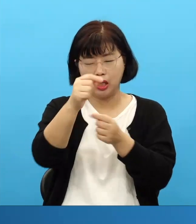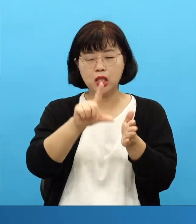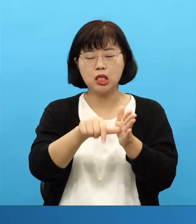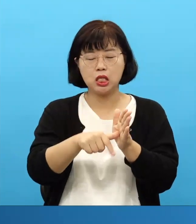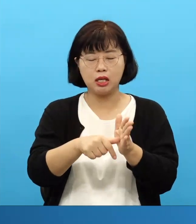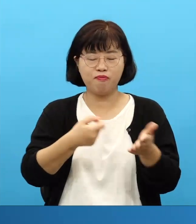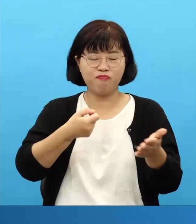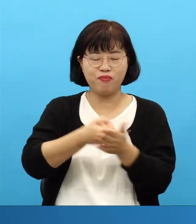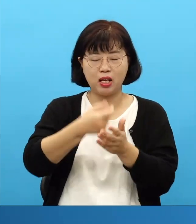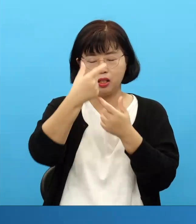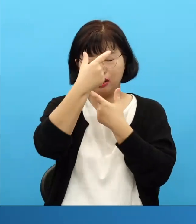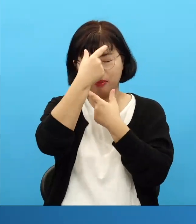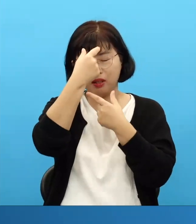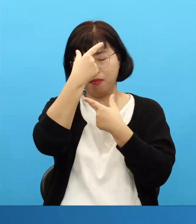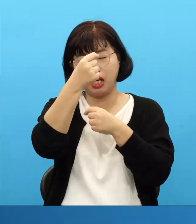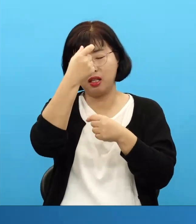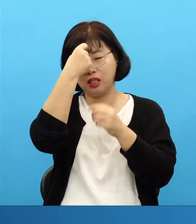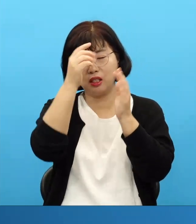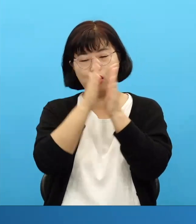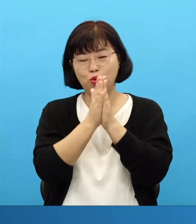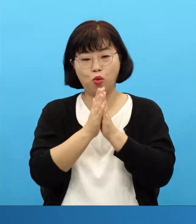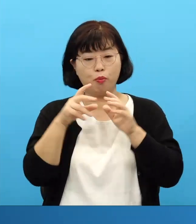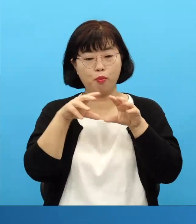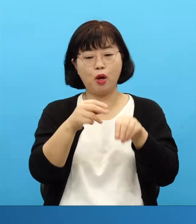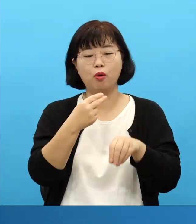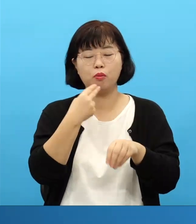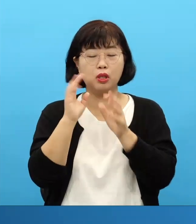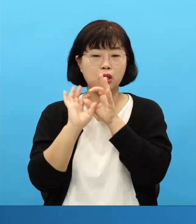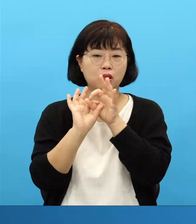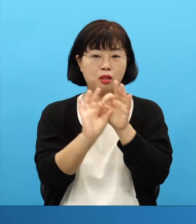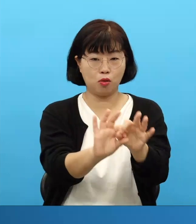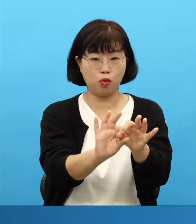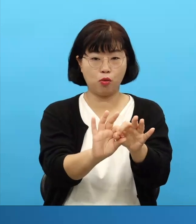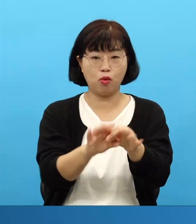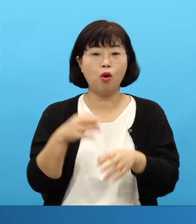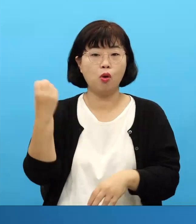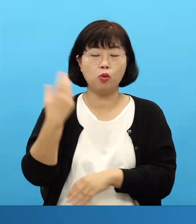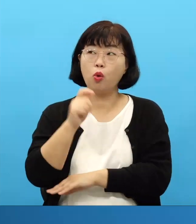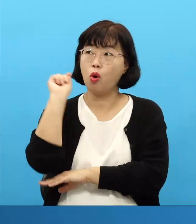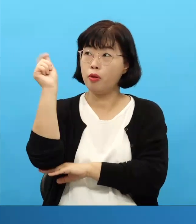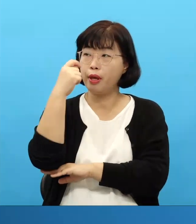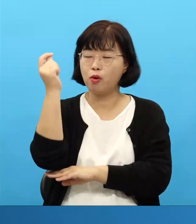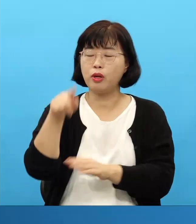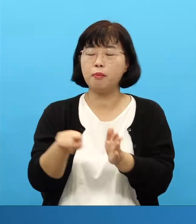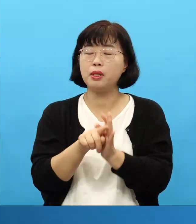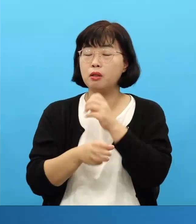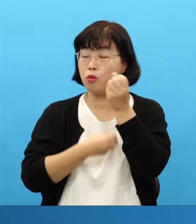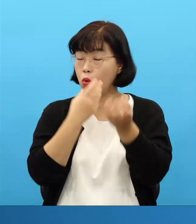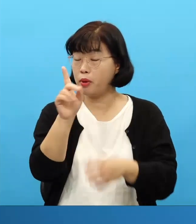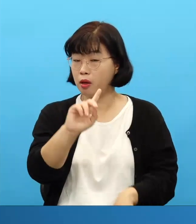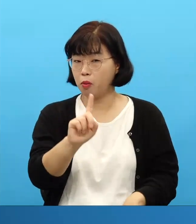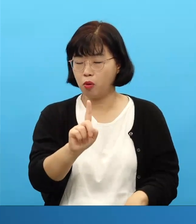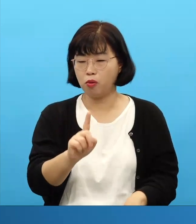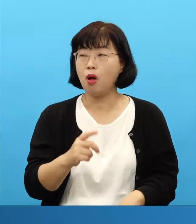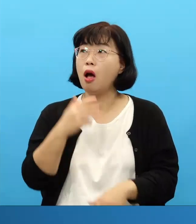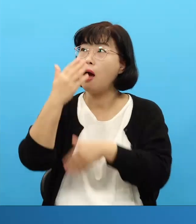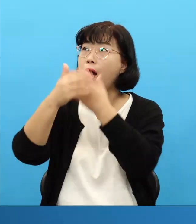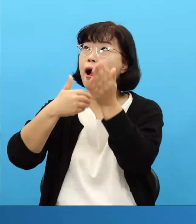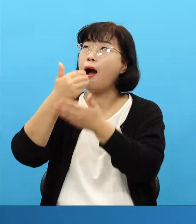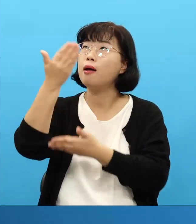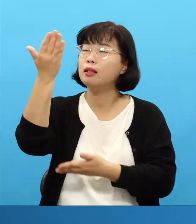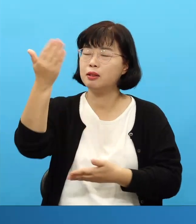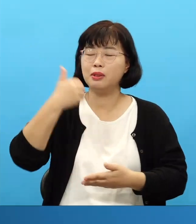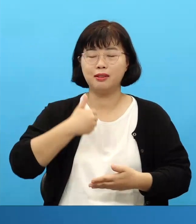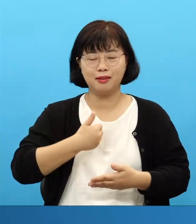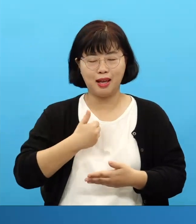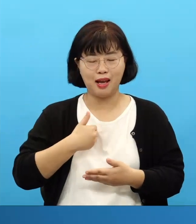나의 목자시기 때문에 내게 아무런 부족한 것이 없습니다. People like David said, because the Lord is my shepherd, I shall not